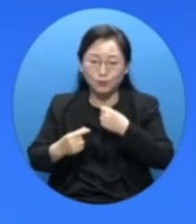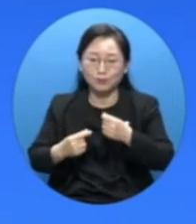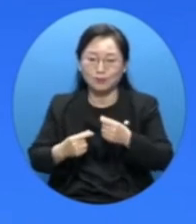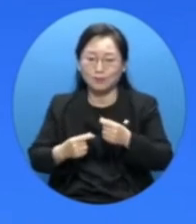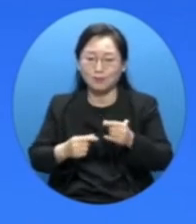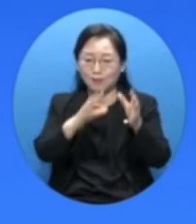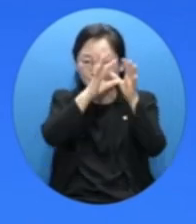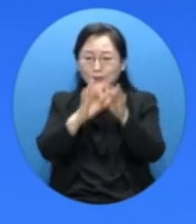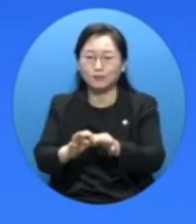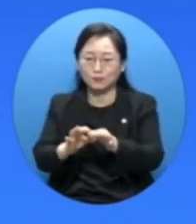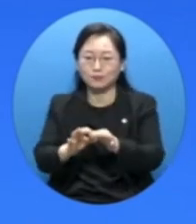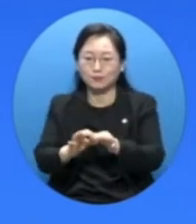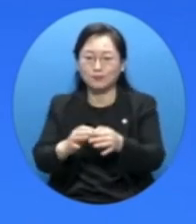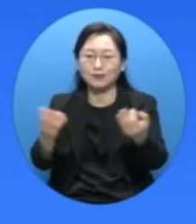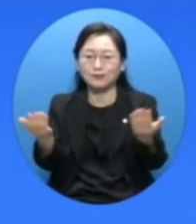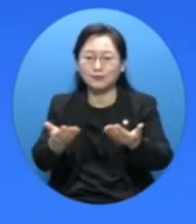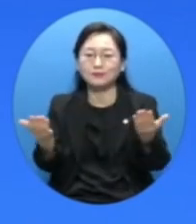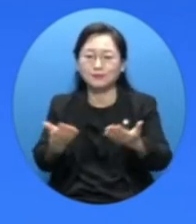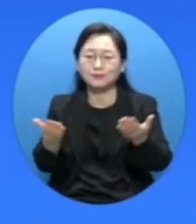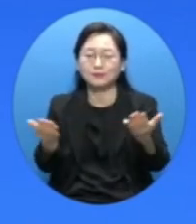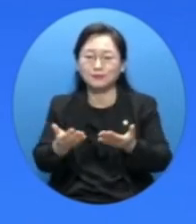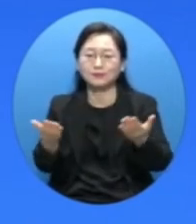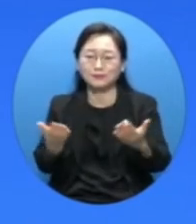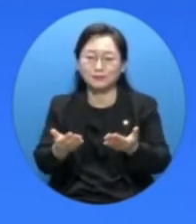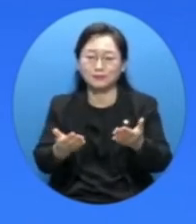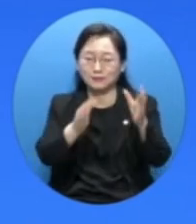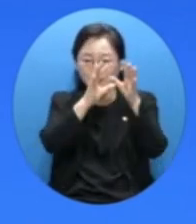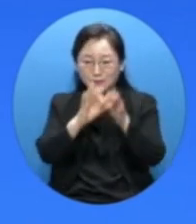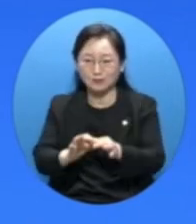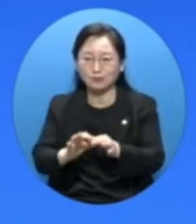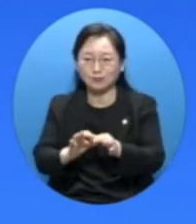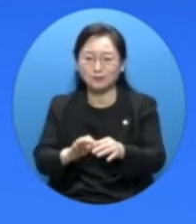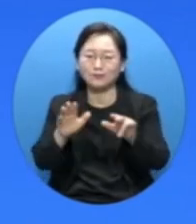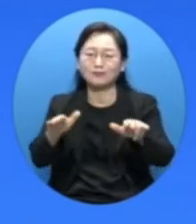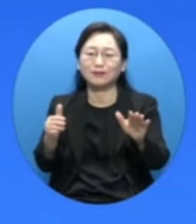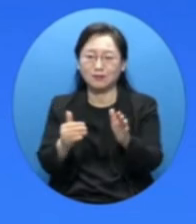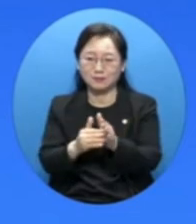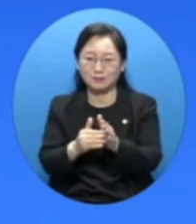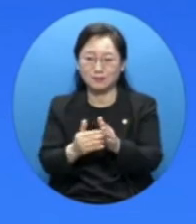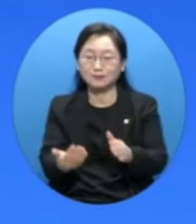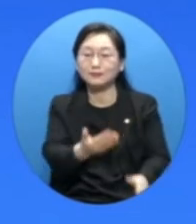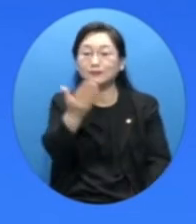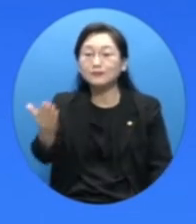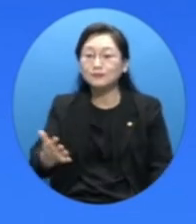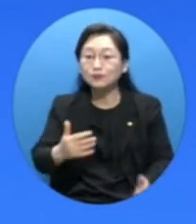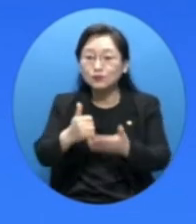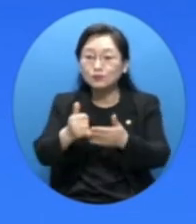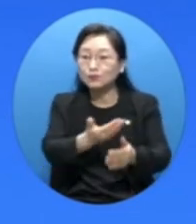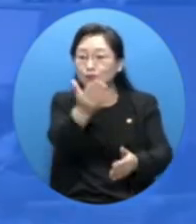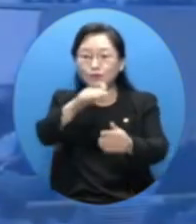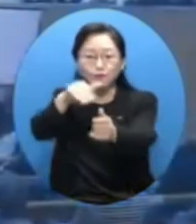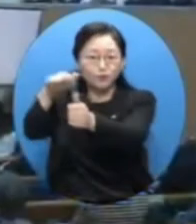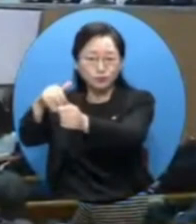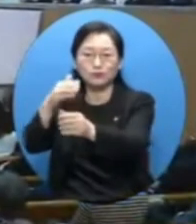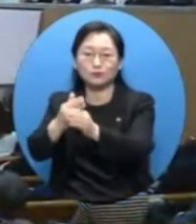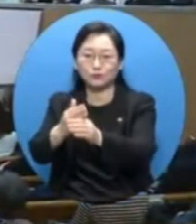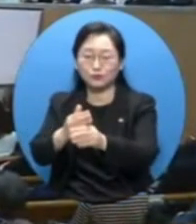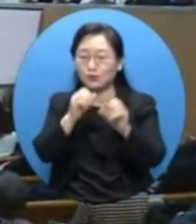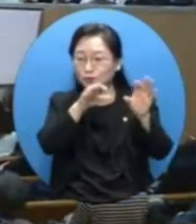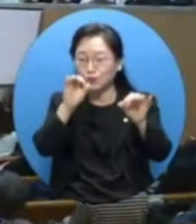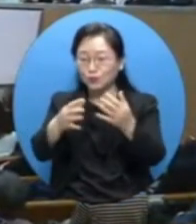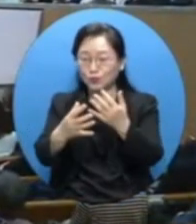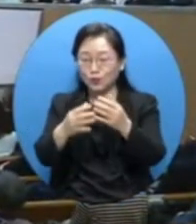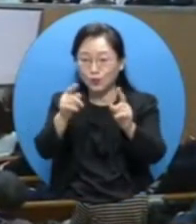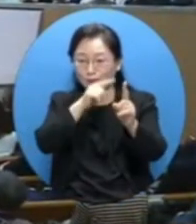이어서 귀한 색을 이어서 오늘에 이르게 된 것입니다. 여러분, 주님이 여러분을 부르고 계십니다. 선교대회를